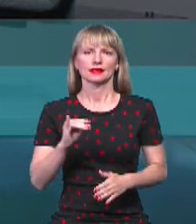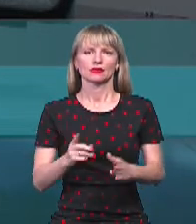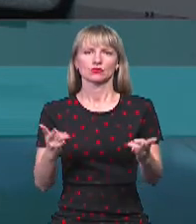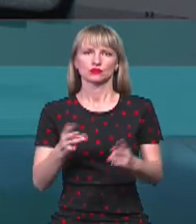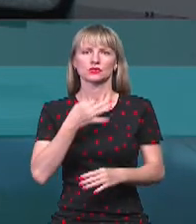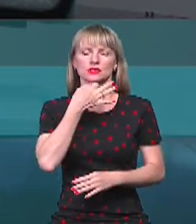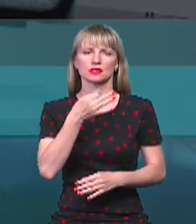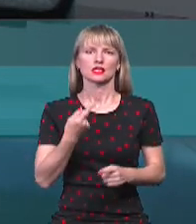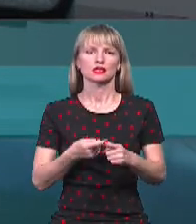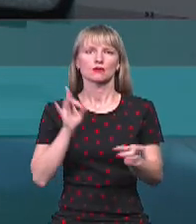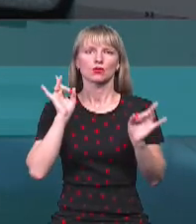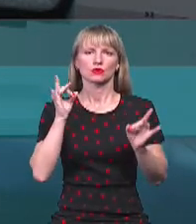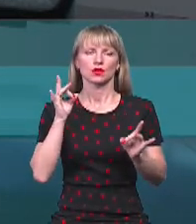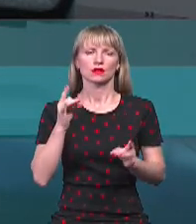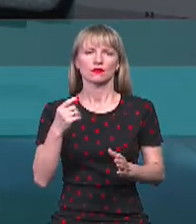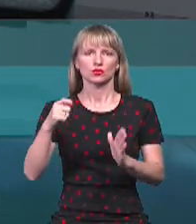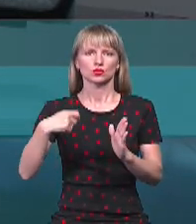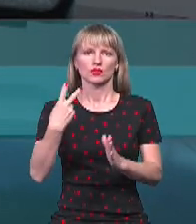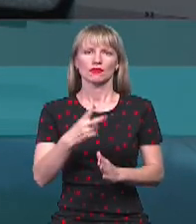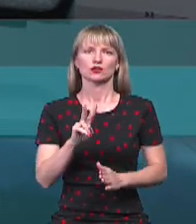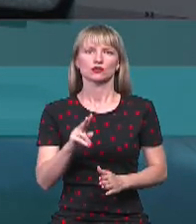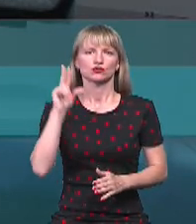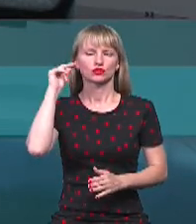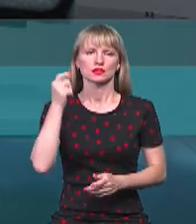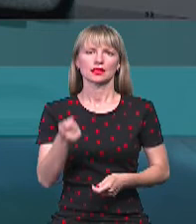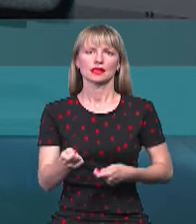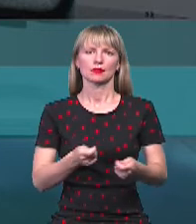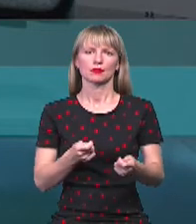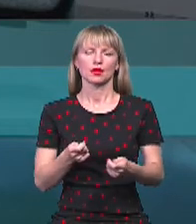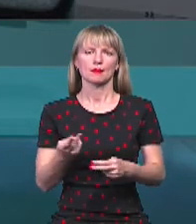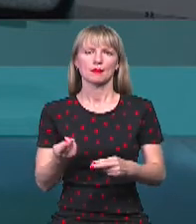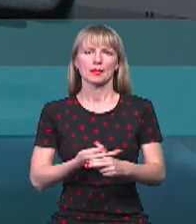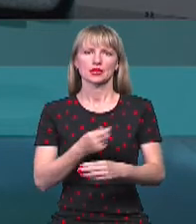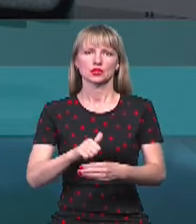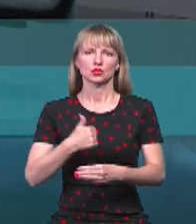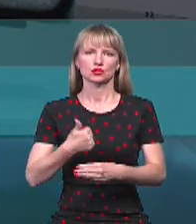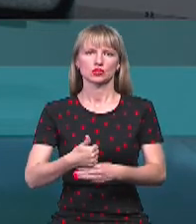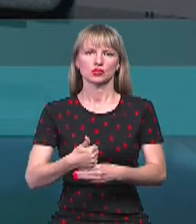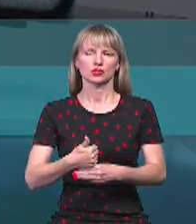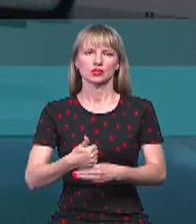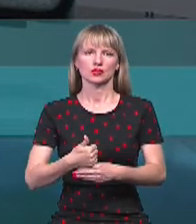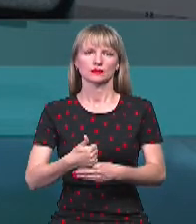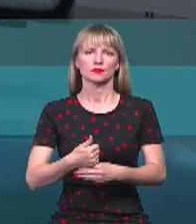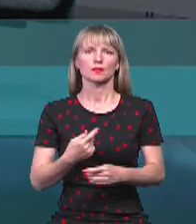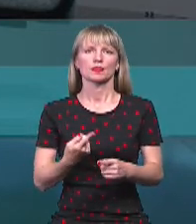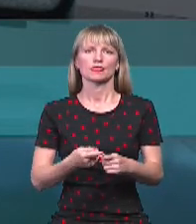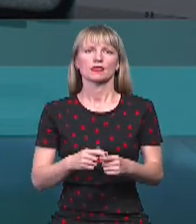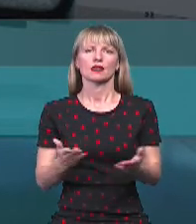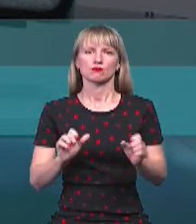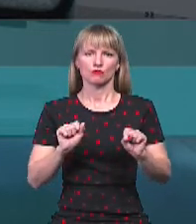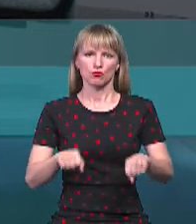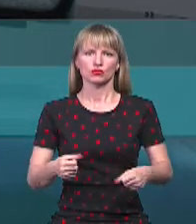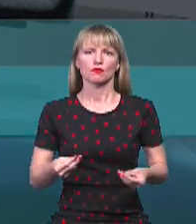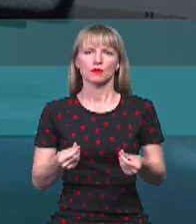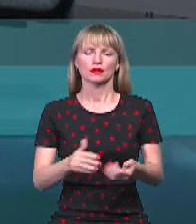скажемо, і це пролунало в сюжеті, з 22 числа департамент без очільника, департамент освіти. Це якось може